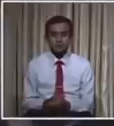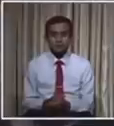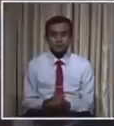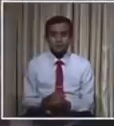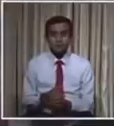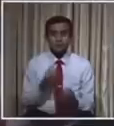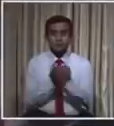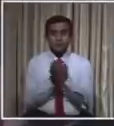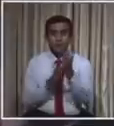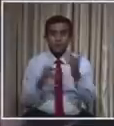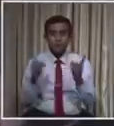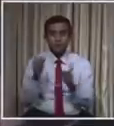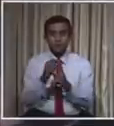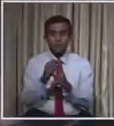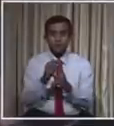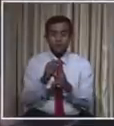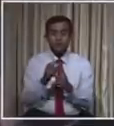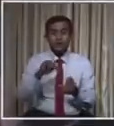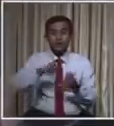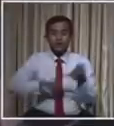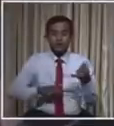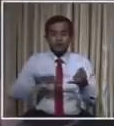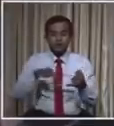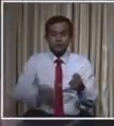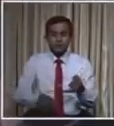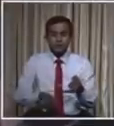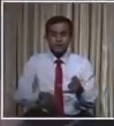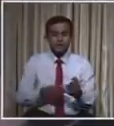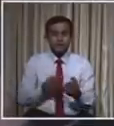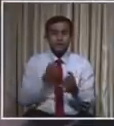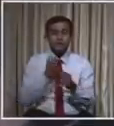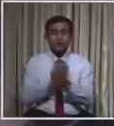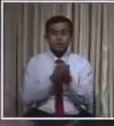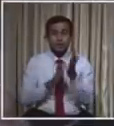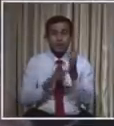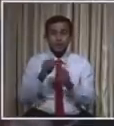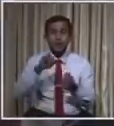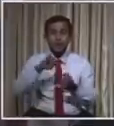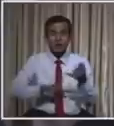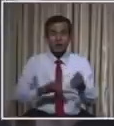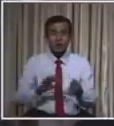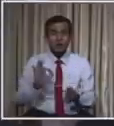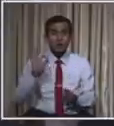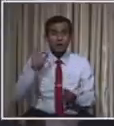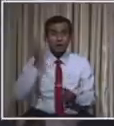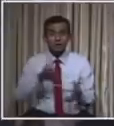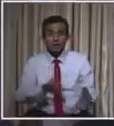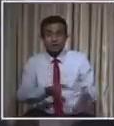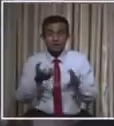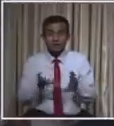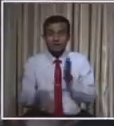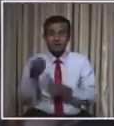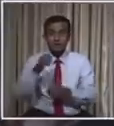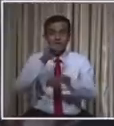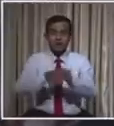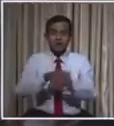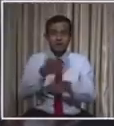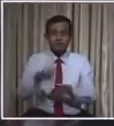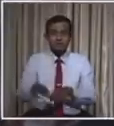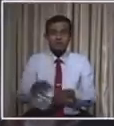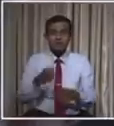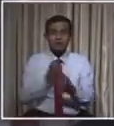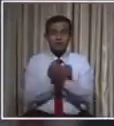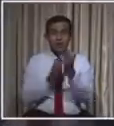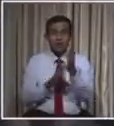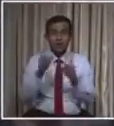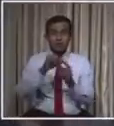පොලිස් සමදිතුමාගේ ලේකම් පොලිස් සමදිතුමාගේ ලේකම් කෙනෙක් දැන් රත්තරන් ගොඩ දාන්න ගිහිල්ලා අහු වුණා පොලිස්